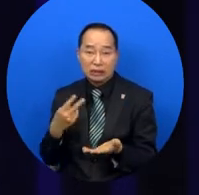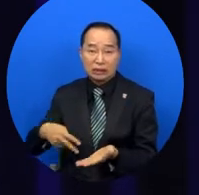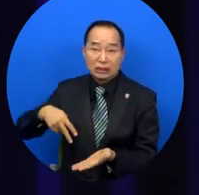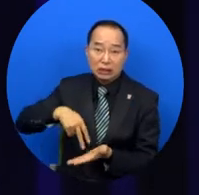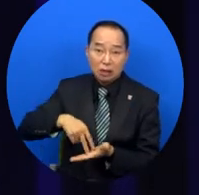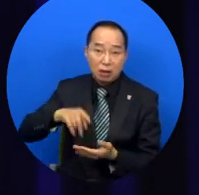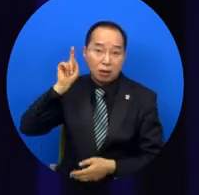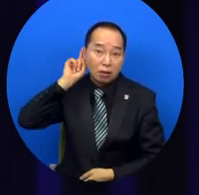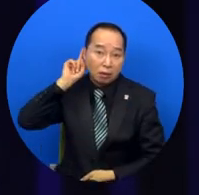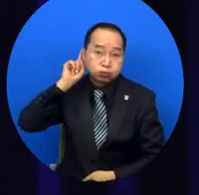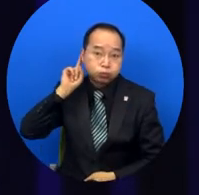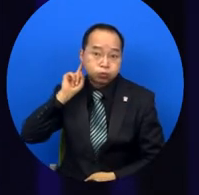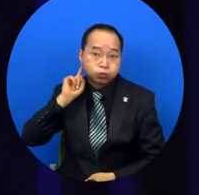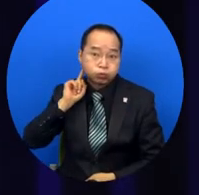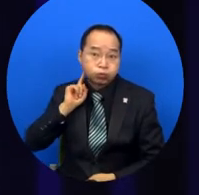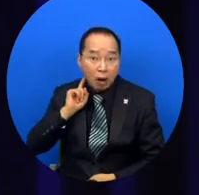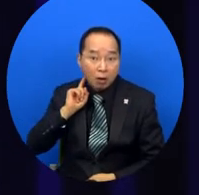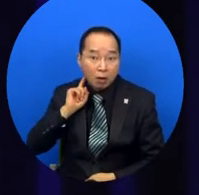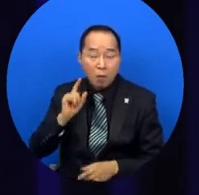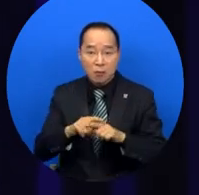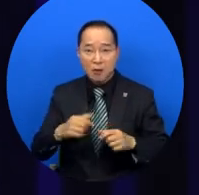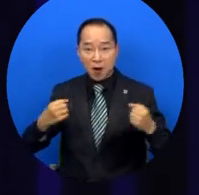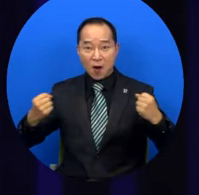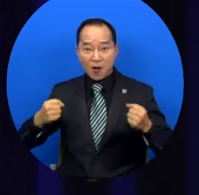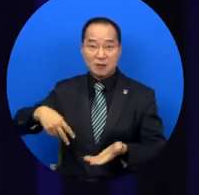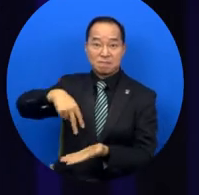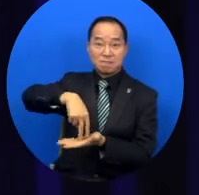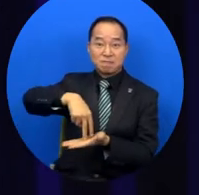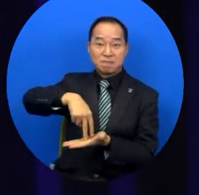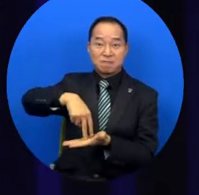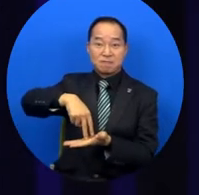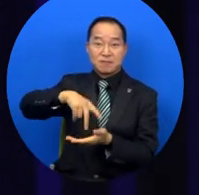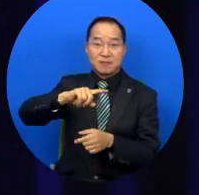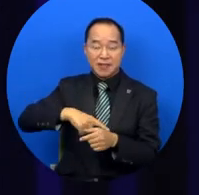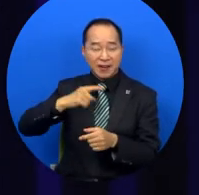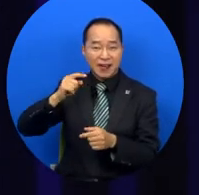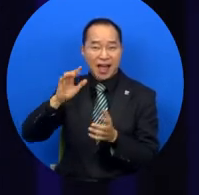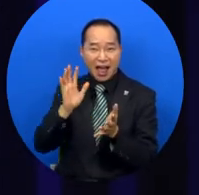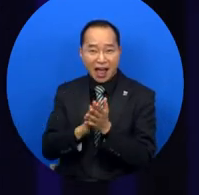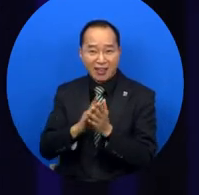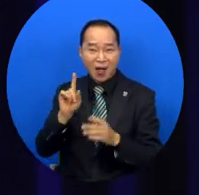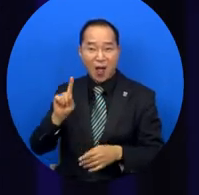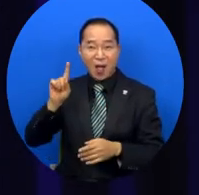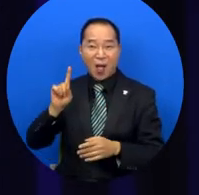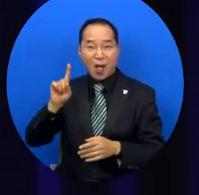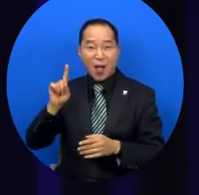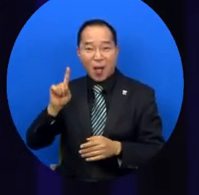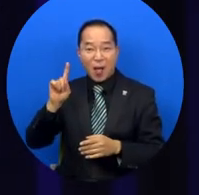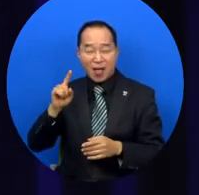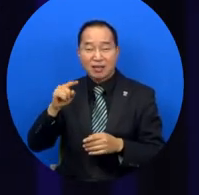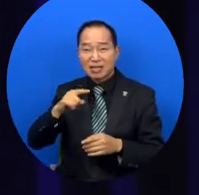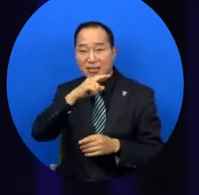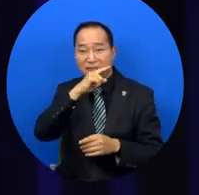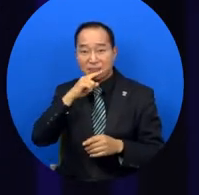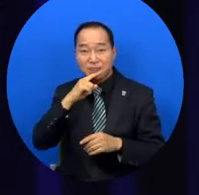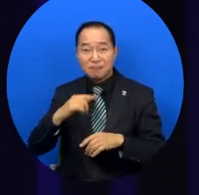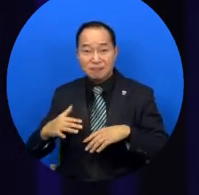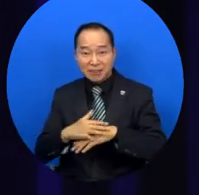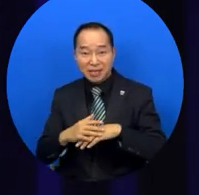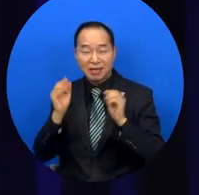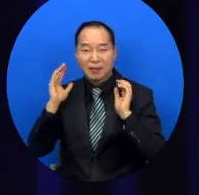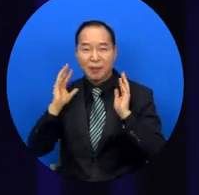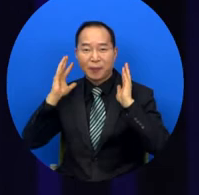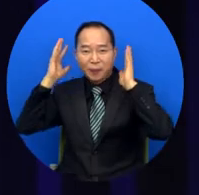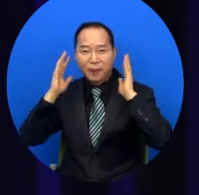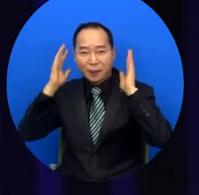일어나 있으면 혈압이 두두두두 떨어지는 거예요. 그러니까 보통 건강한 사람은 이렇게 앉아 있거나 서 있으면 혈압이 잡아줘야 돼요. 그래서 이렇게